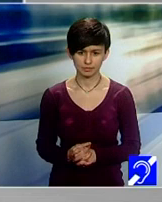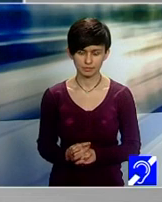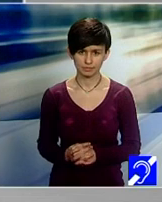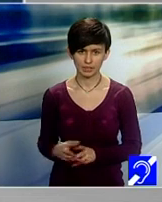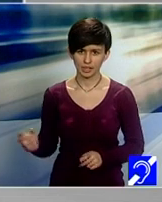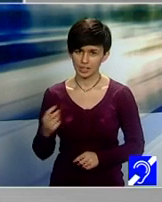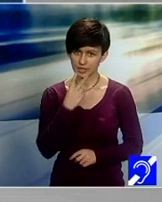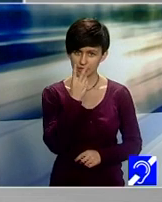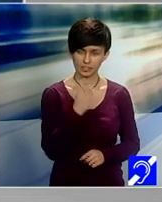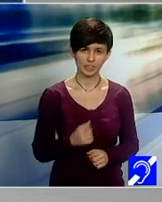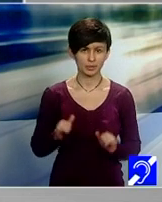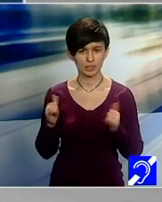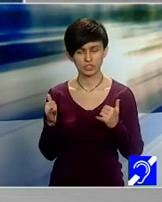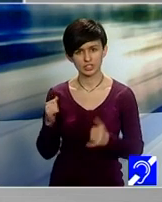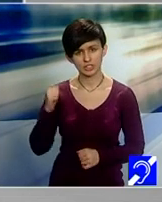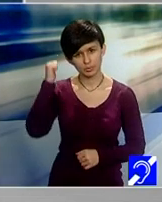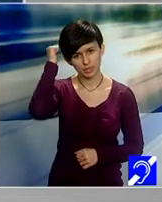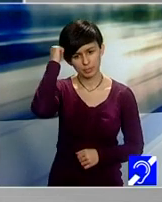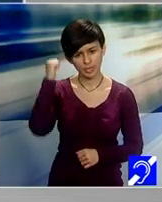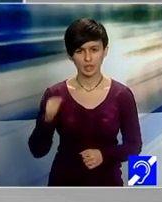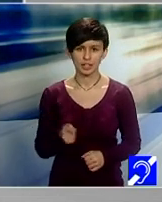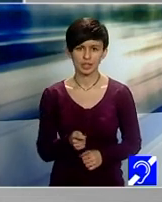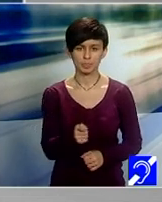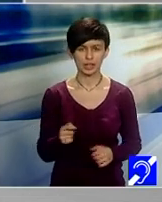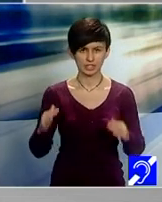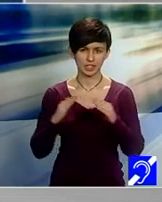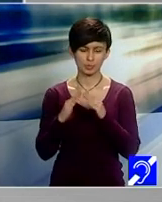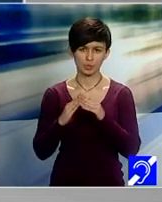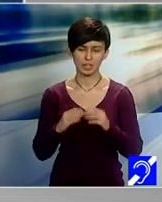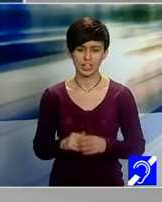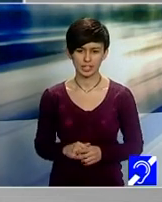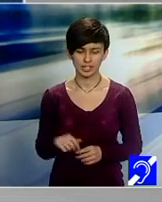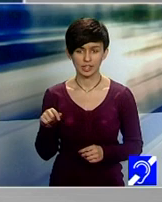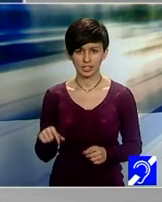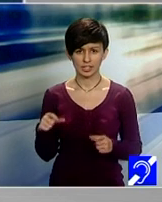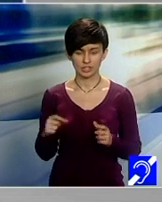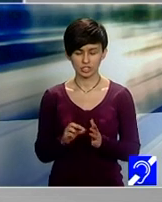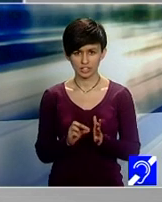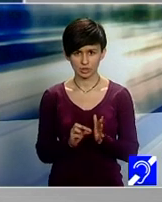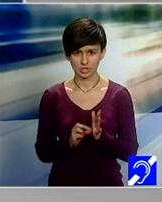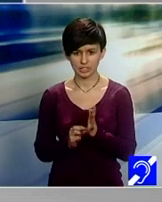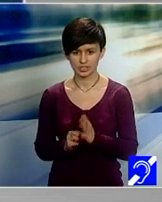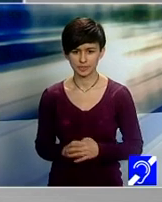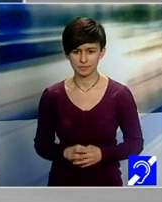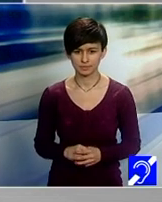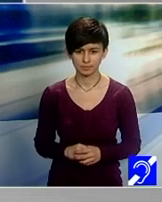pe piața imobiliară în aceste condiții în care este destulă ceață pe